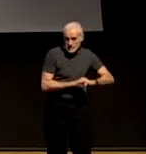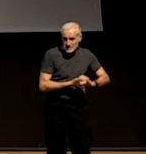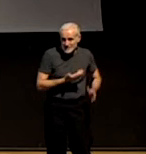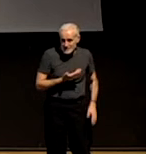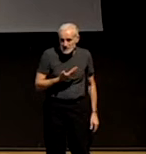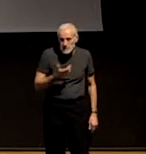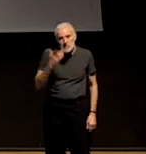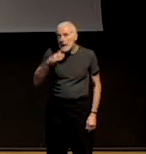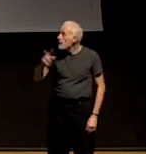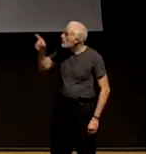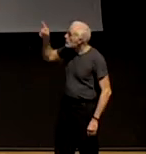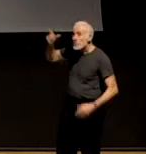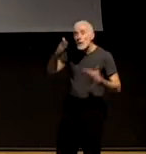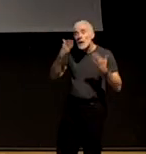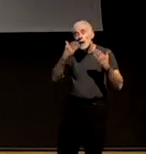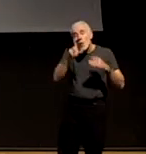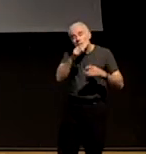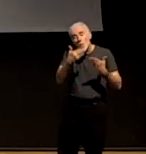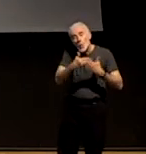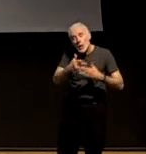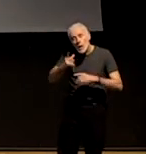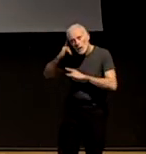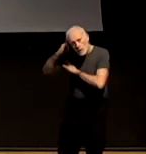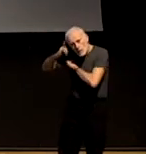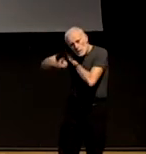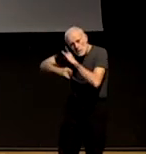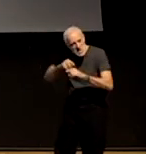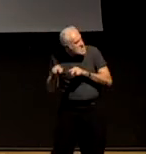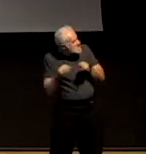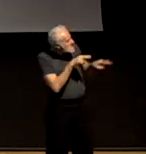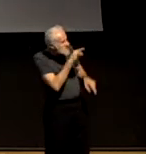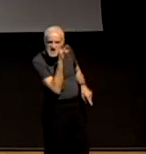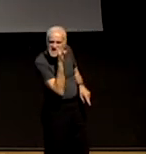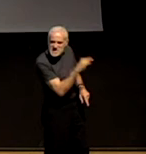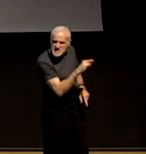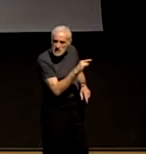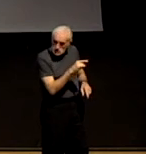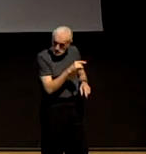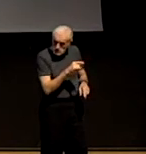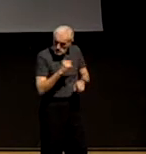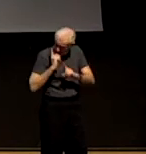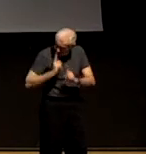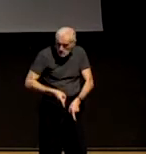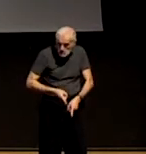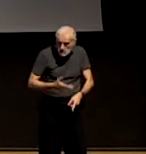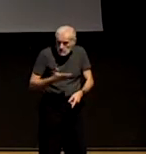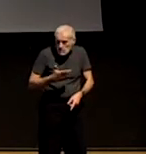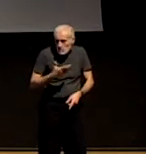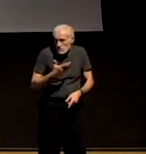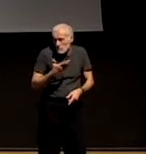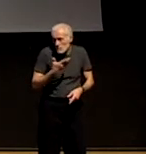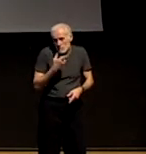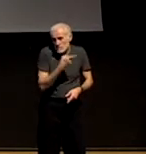les nocturnes ont beaucoup souffert de d'une mauvaise m'ont dit